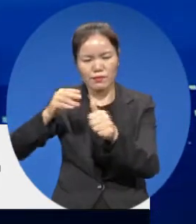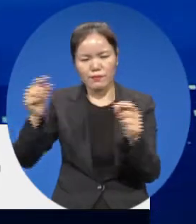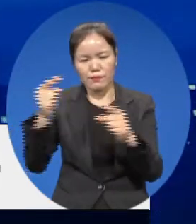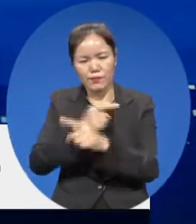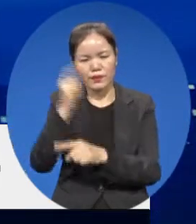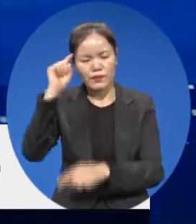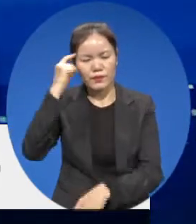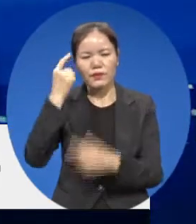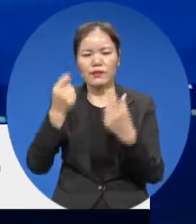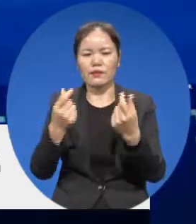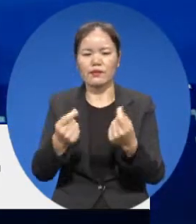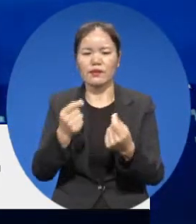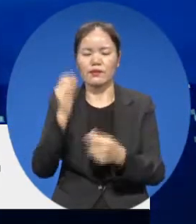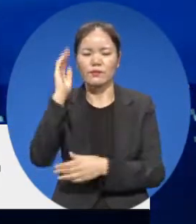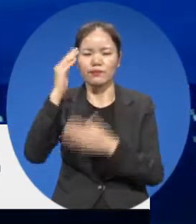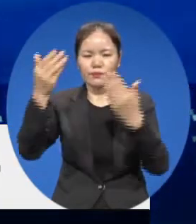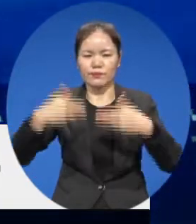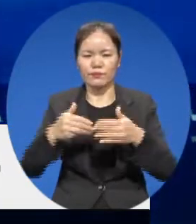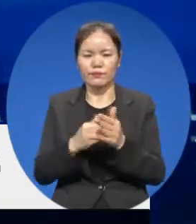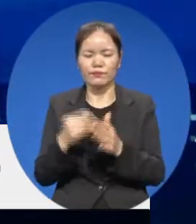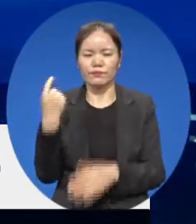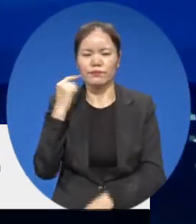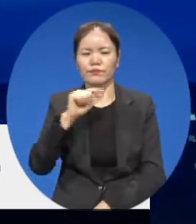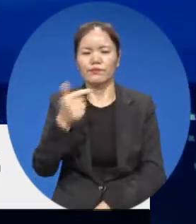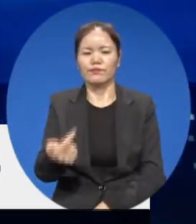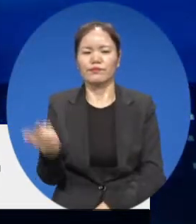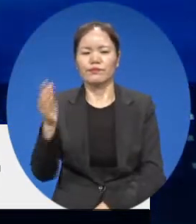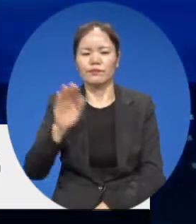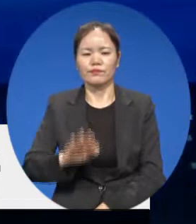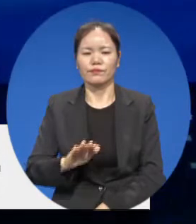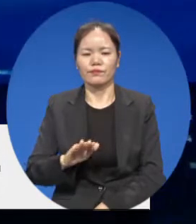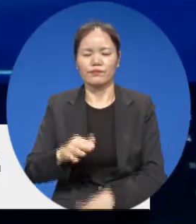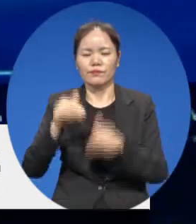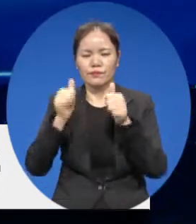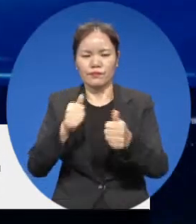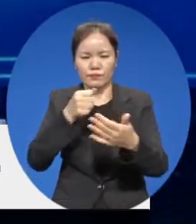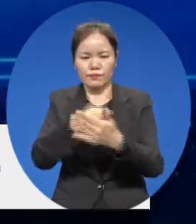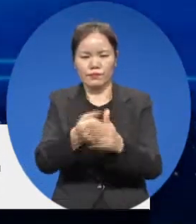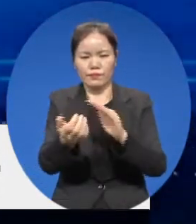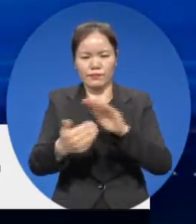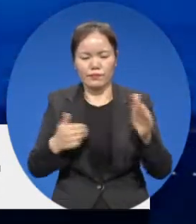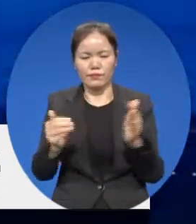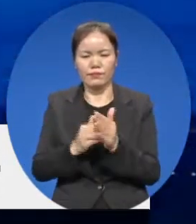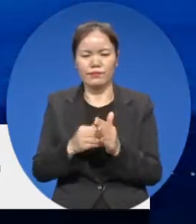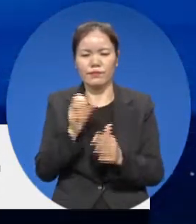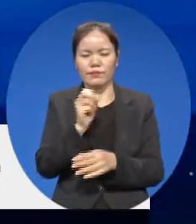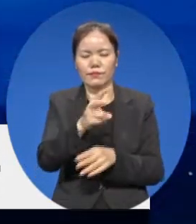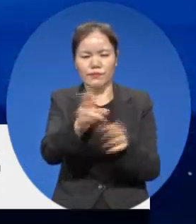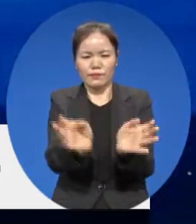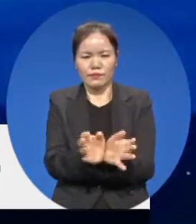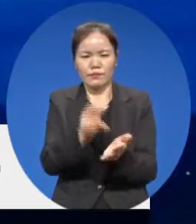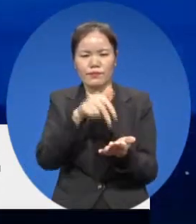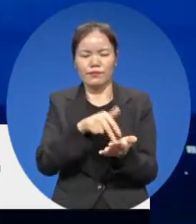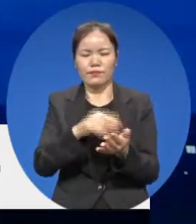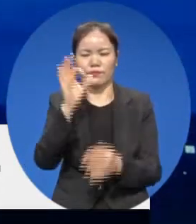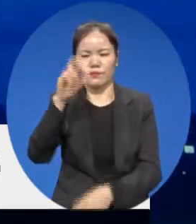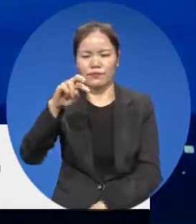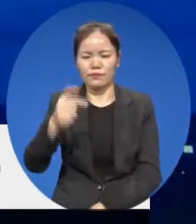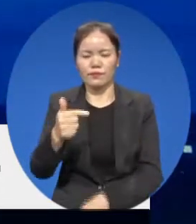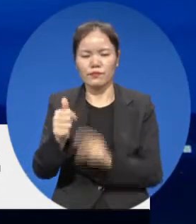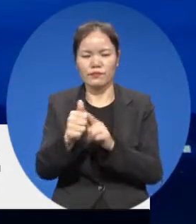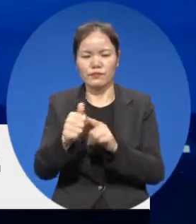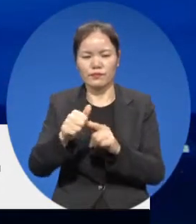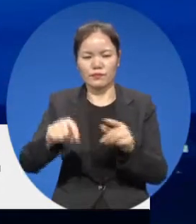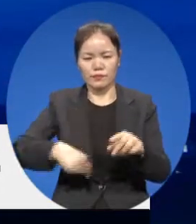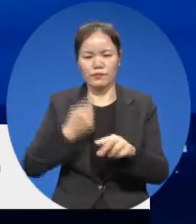해주셨는데 뭐 어제 전해드렸습니다 만 어폰 결정이 나오기 전까지 여당 쪽 에서는 윤석렬 총장 의